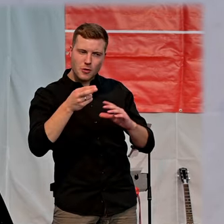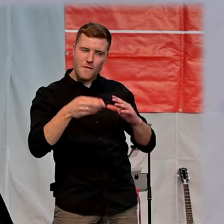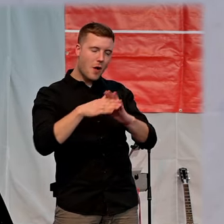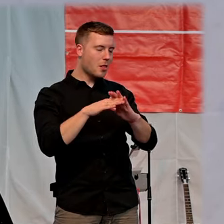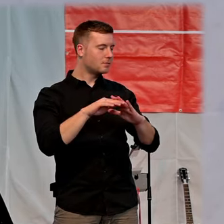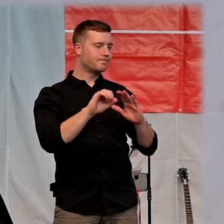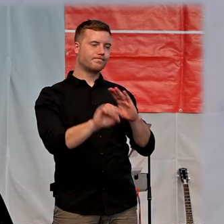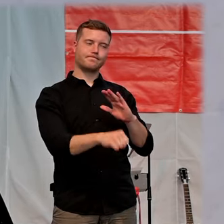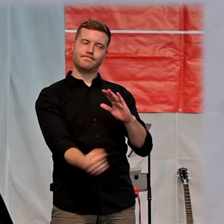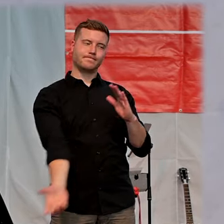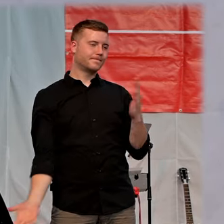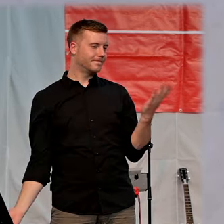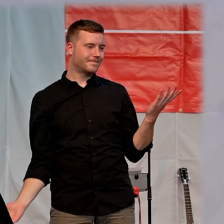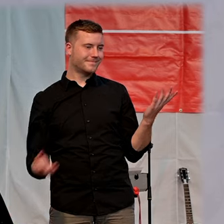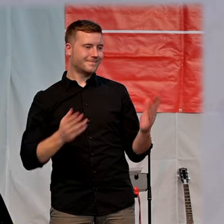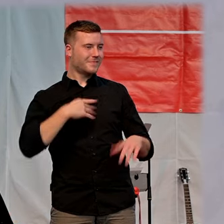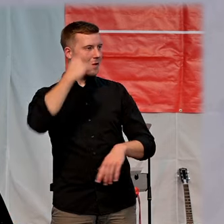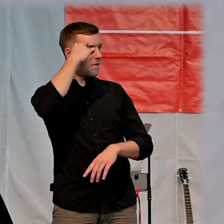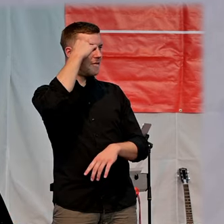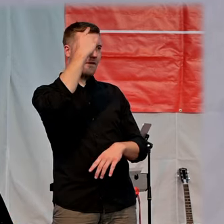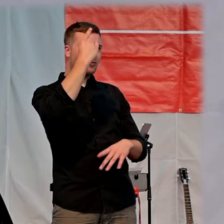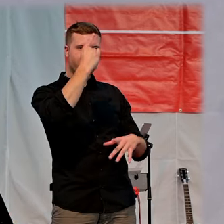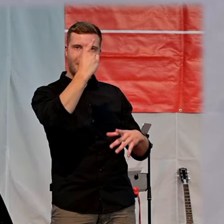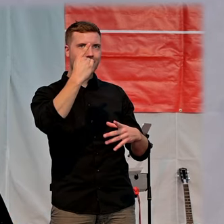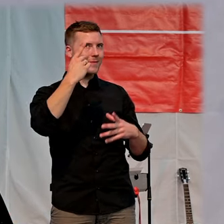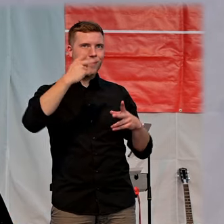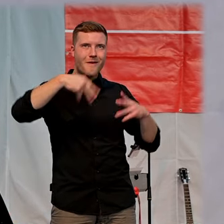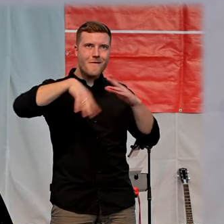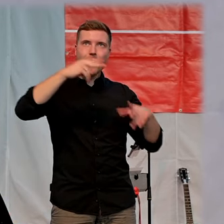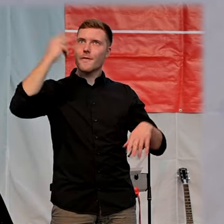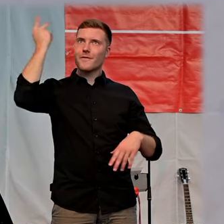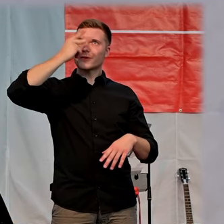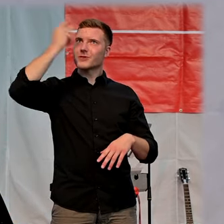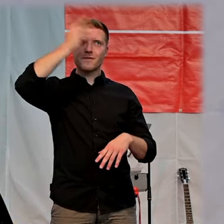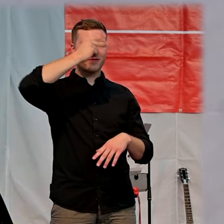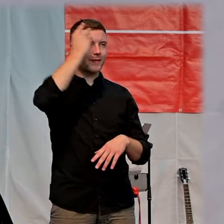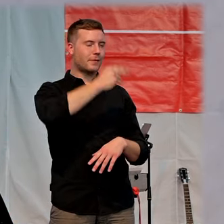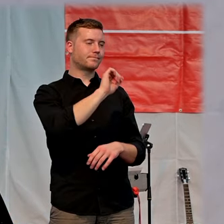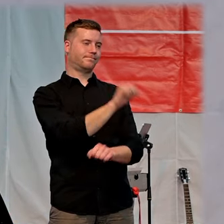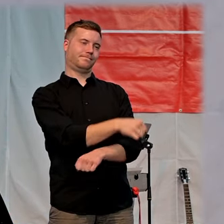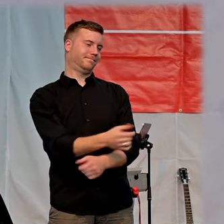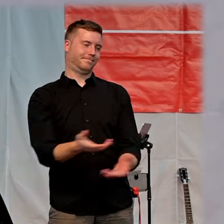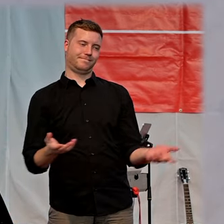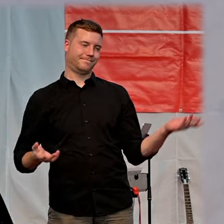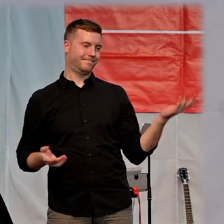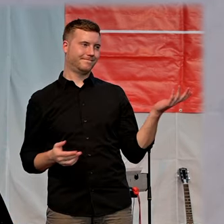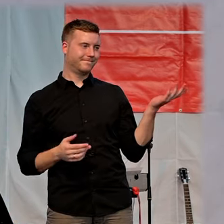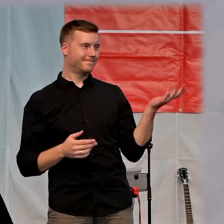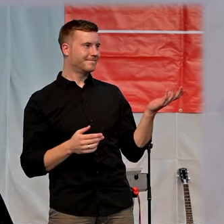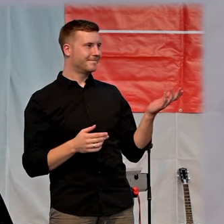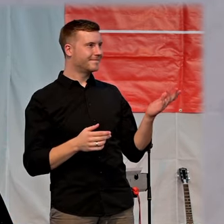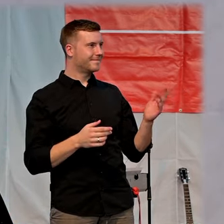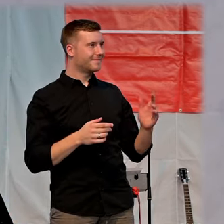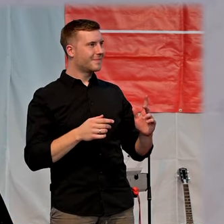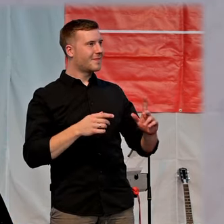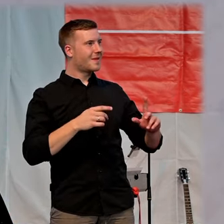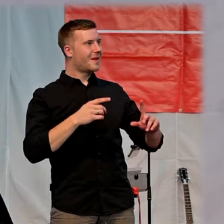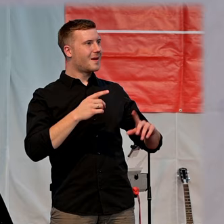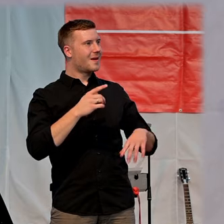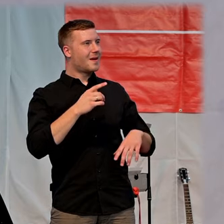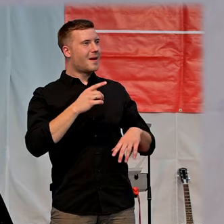unserem Verstand nachvollziehen und erklären können. Und trotzdem, wenn wir es nicht begreifen, so sind wir doch